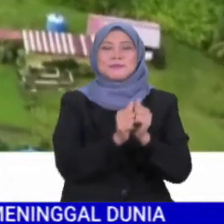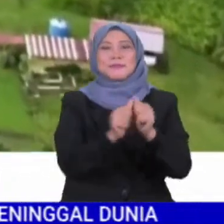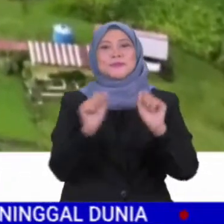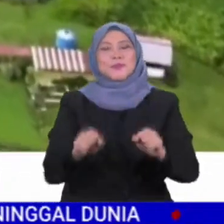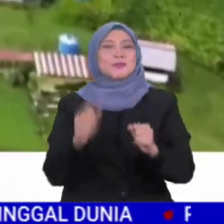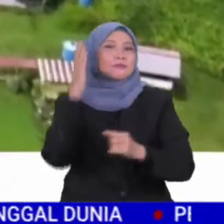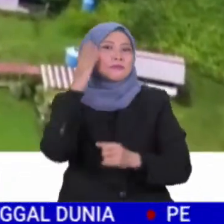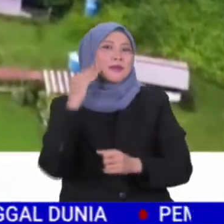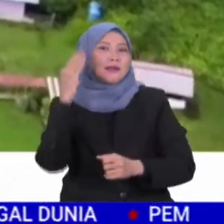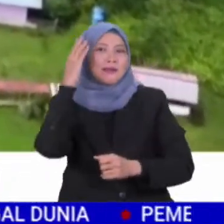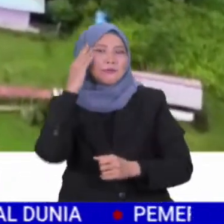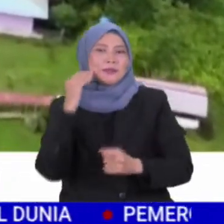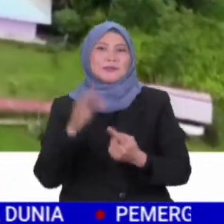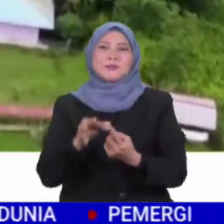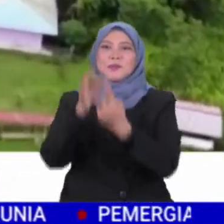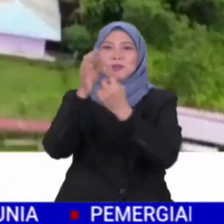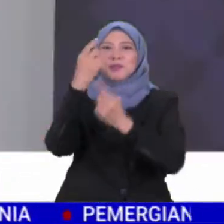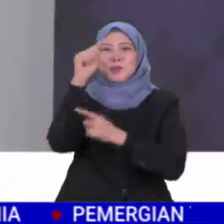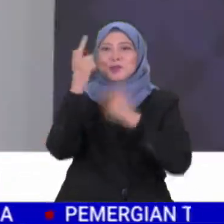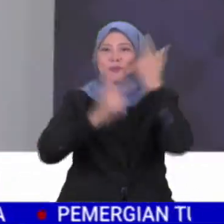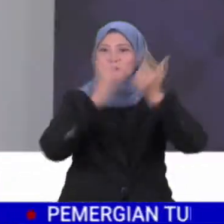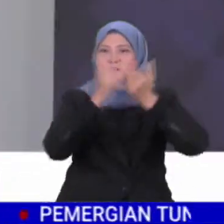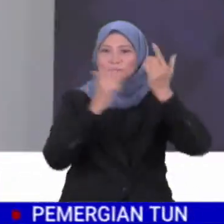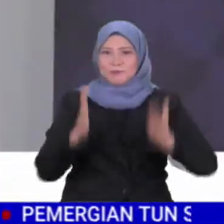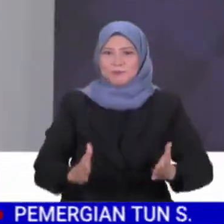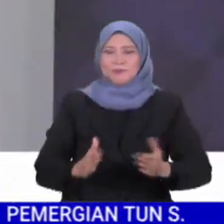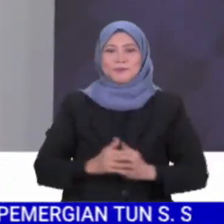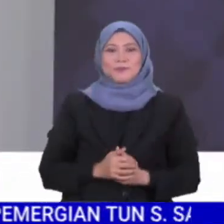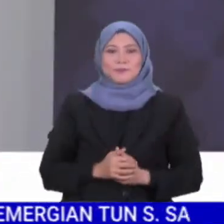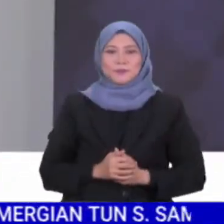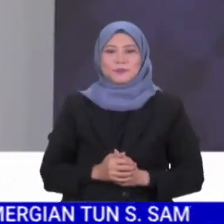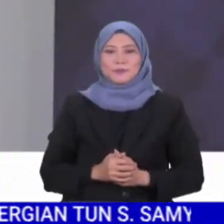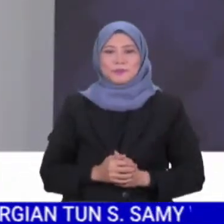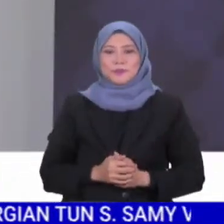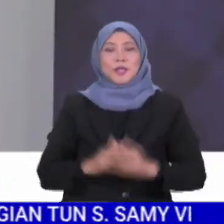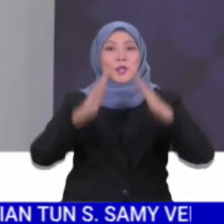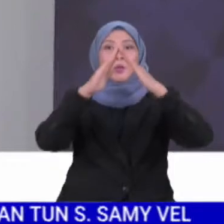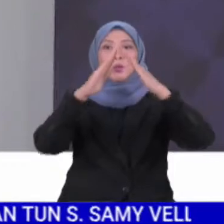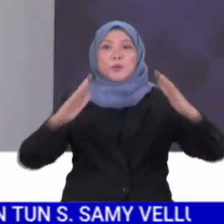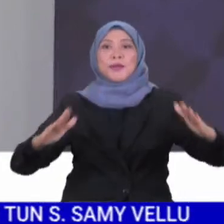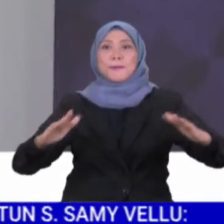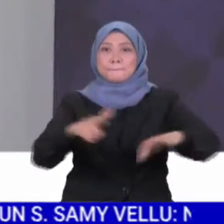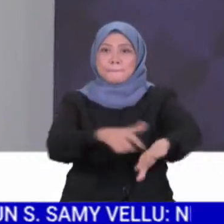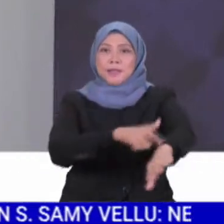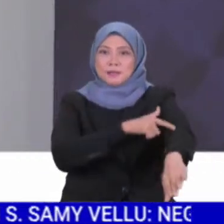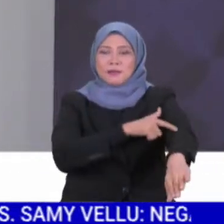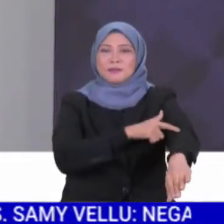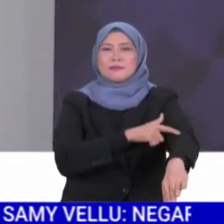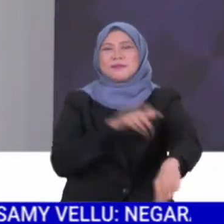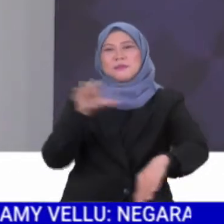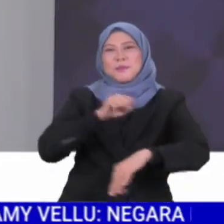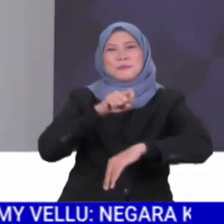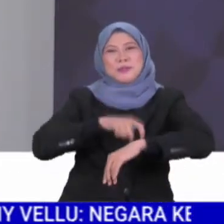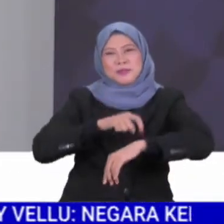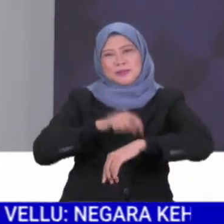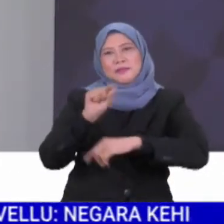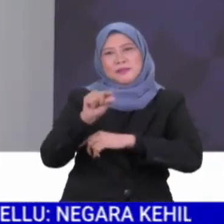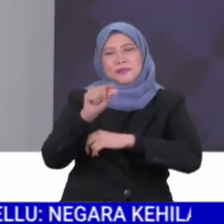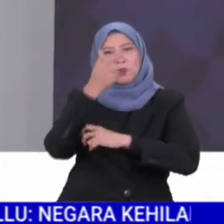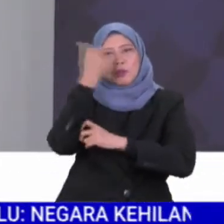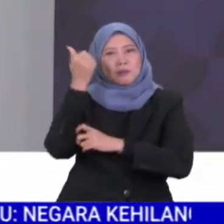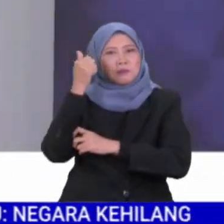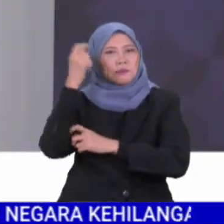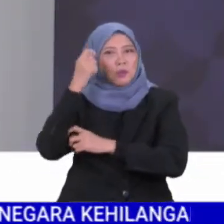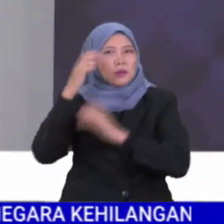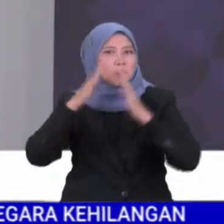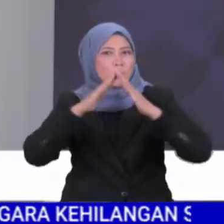dijadikan pengalaman yang unik kepada pelancong. Untuk rumah panjang itu, kita terpaksa mengambil masa sikit because tuai rumah